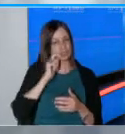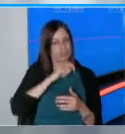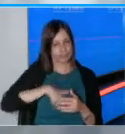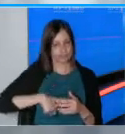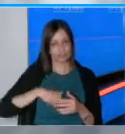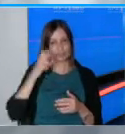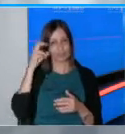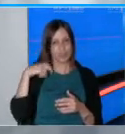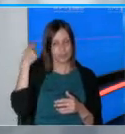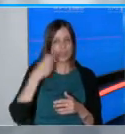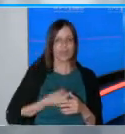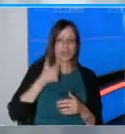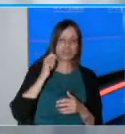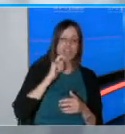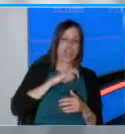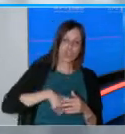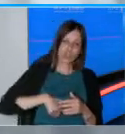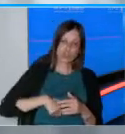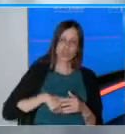ערביות וראשי רשויות...